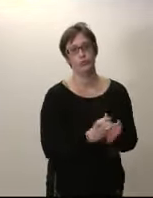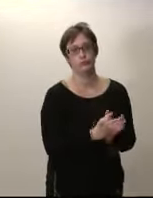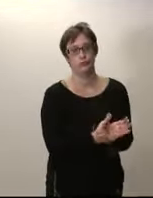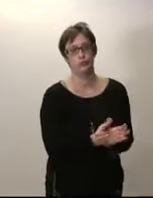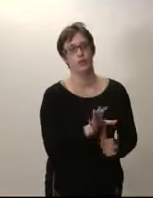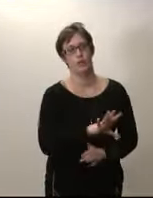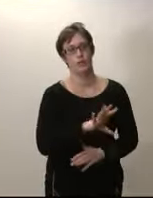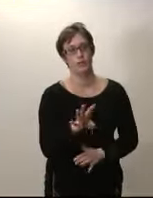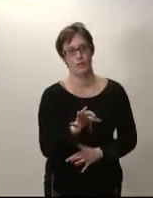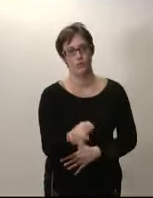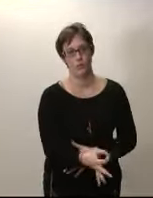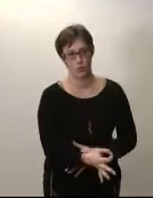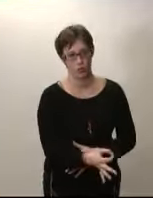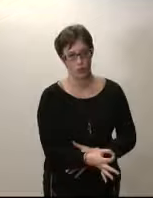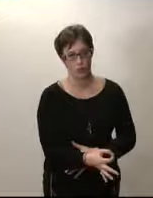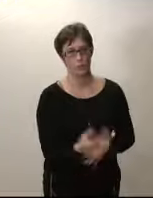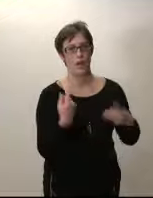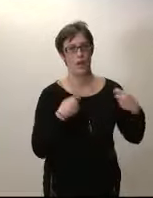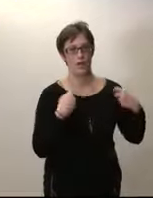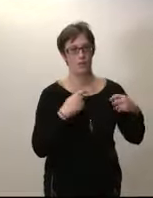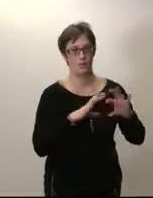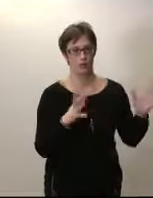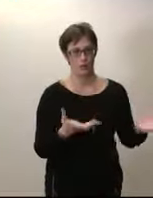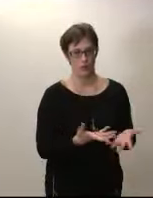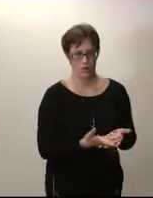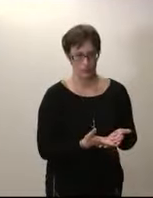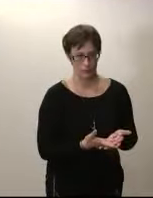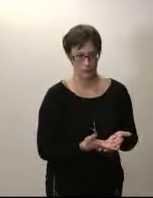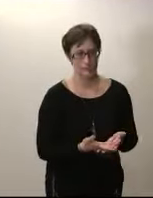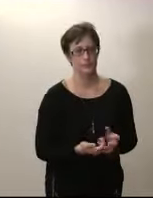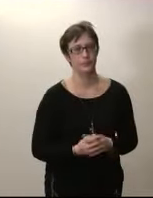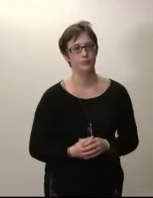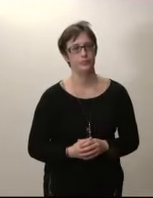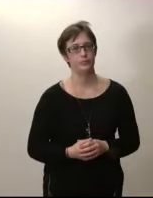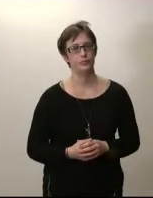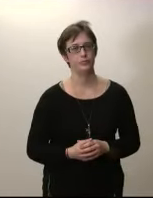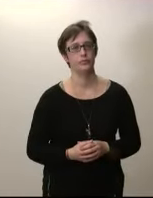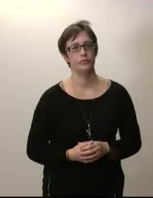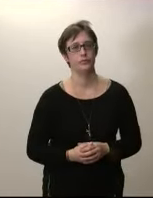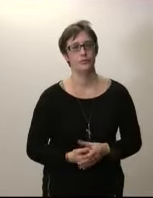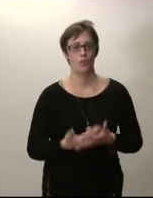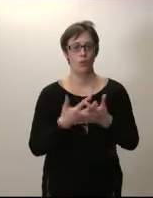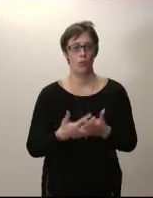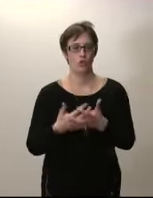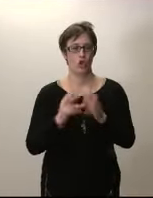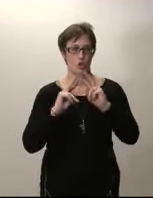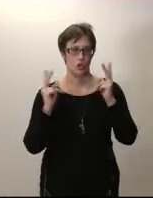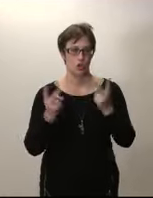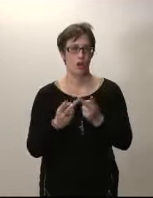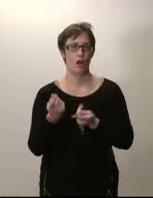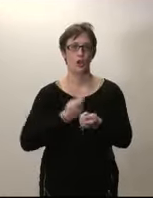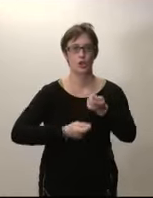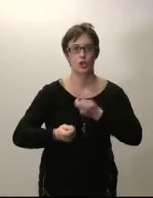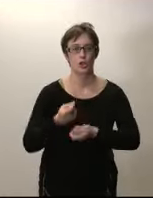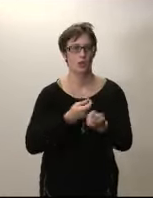54% des dépenses totales, des dépenses réelles de fonctionnement. Bon, les charges à caractère général, gestion courante, c'est